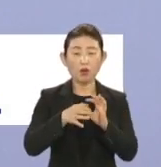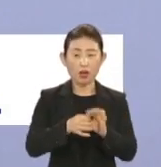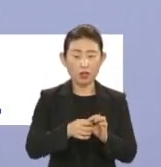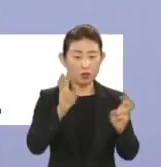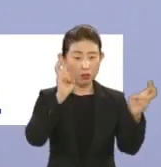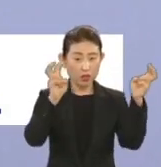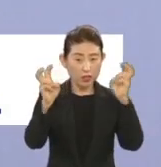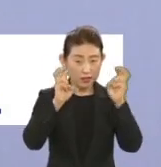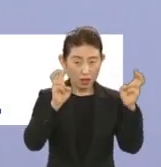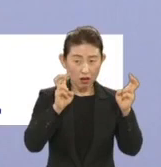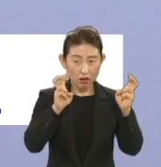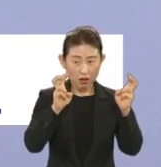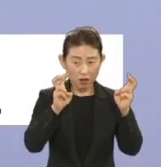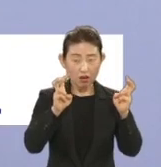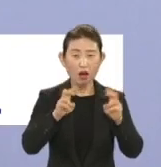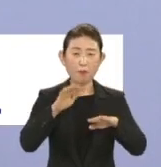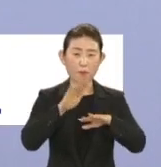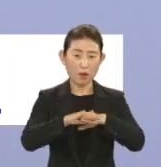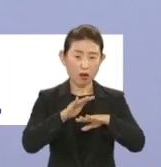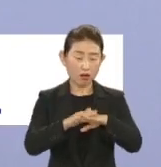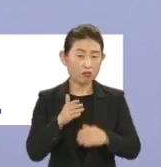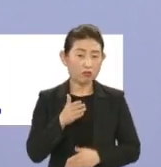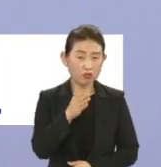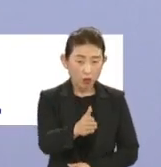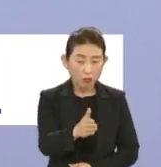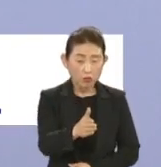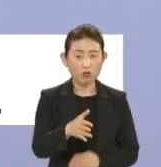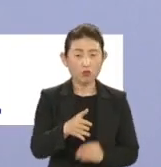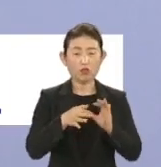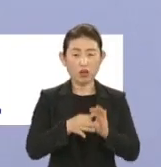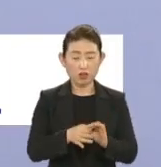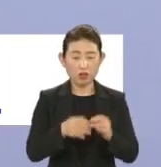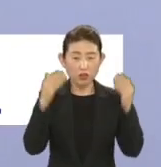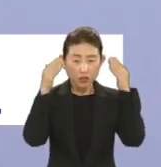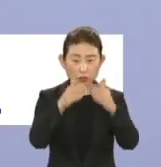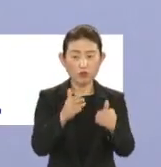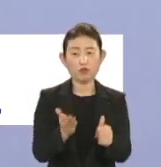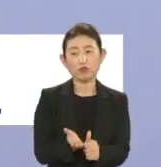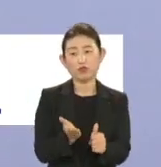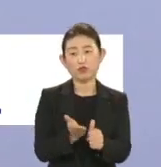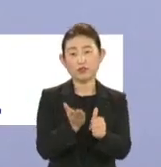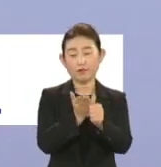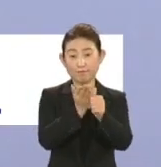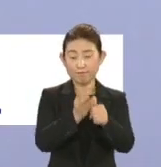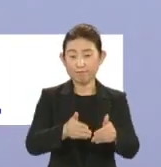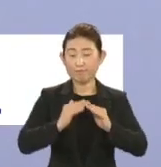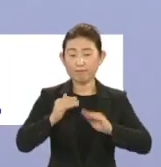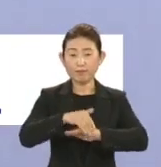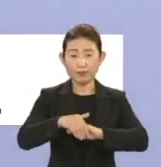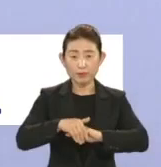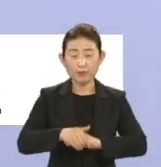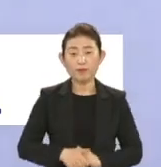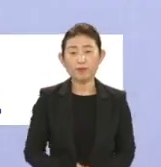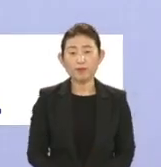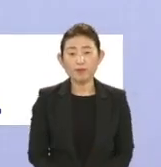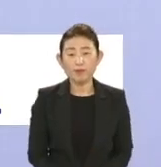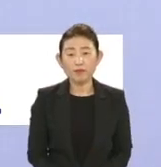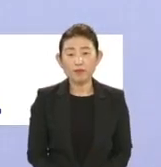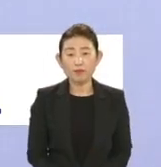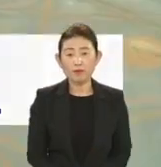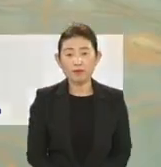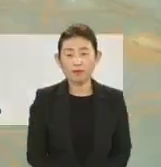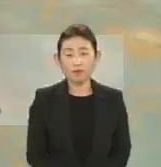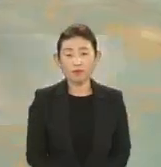연계된 농생명 그린바이오 클러스터를 충남도가 주도해서 조성을